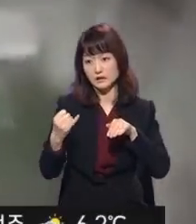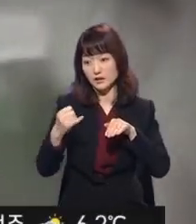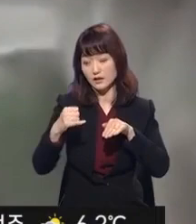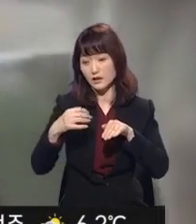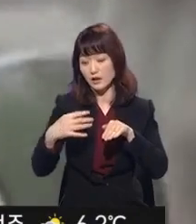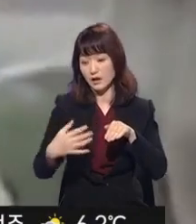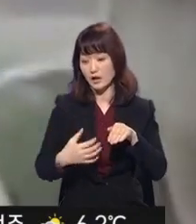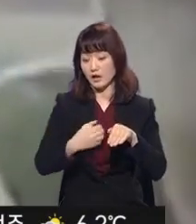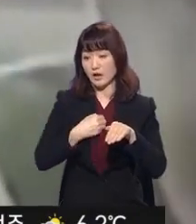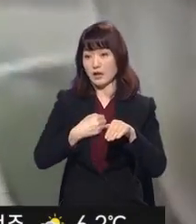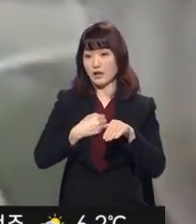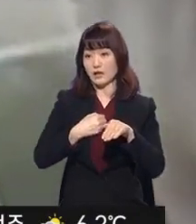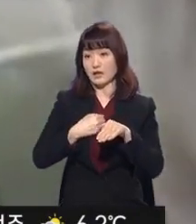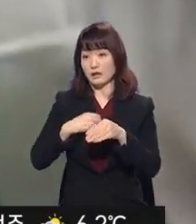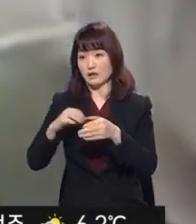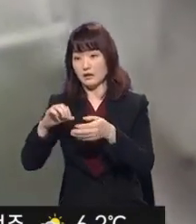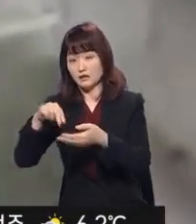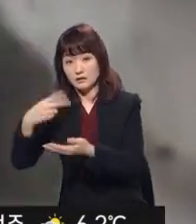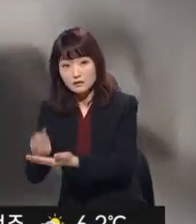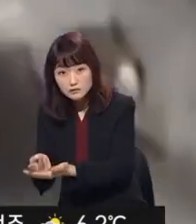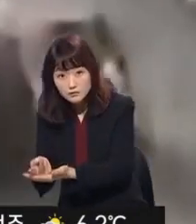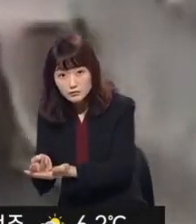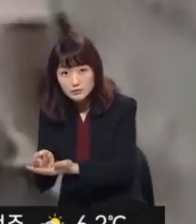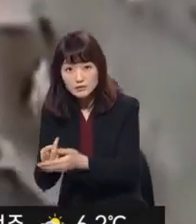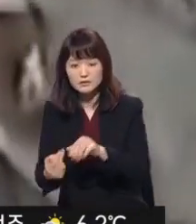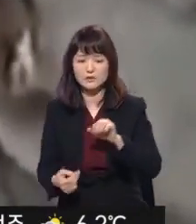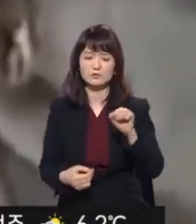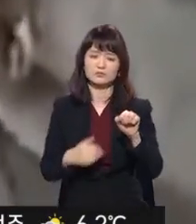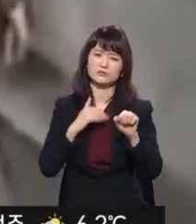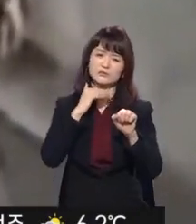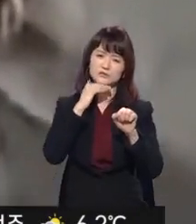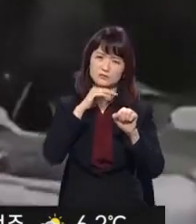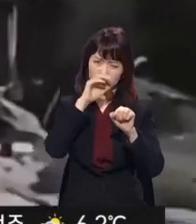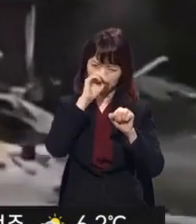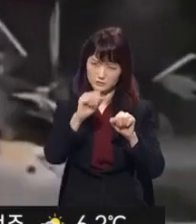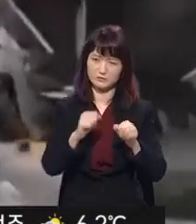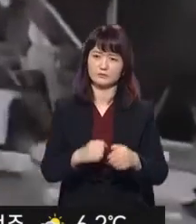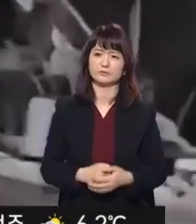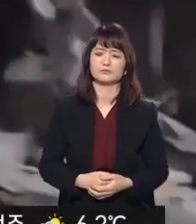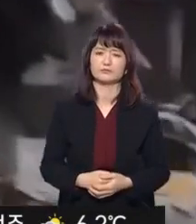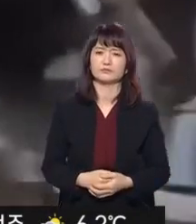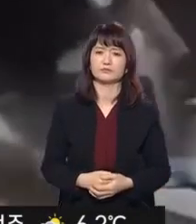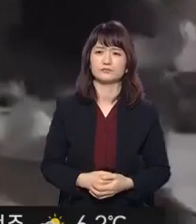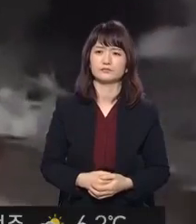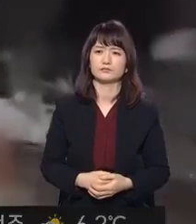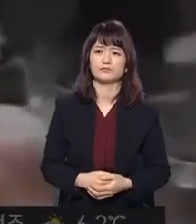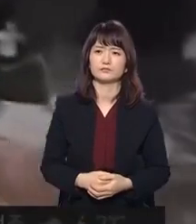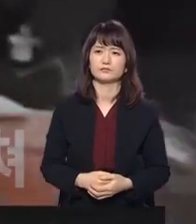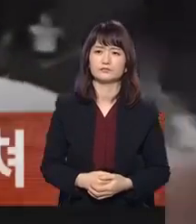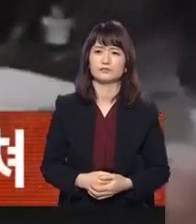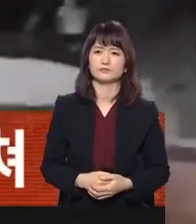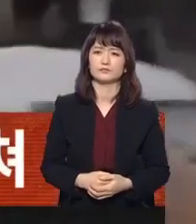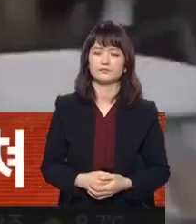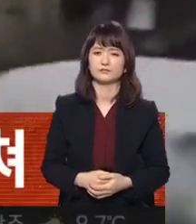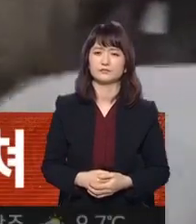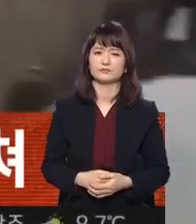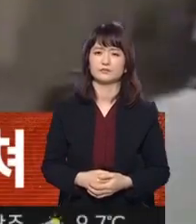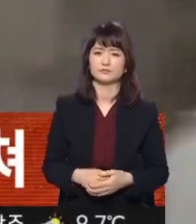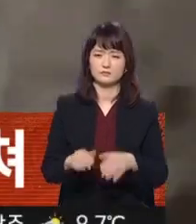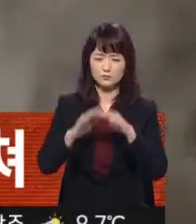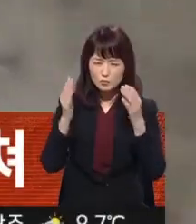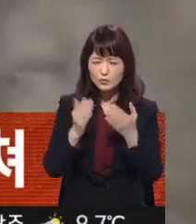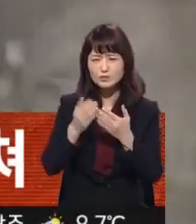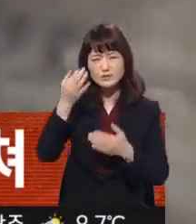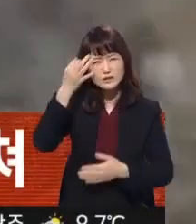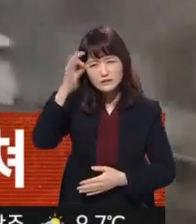저때 그냥 조금만 기다려 줬으면 어떨까 싶고요 그러게요 참 모합니다 비접촉 사고라는게 사실 모든 경우에 인정이 되는